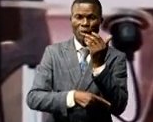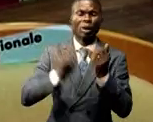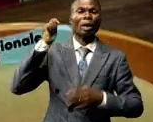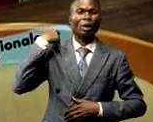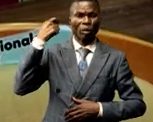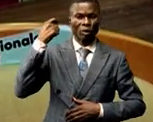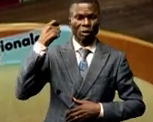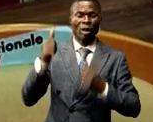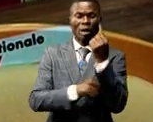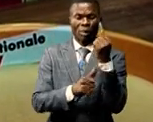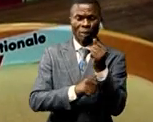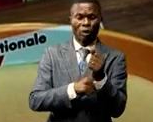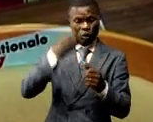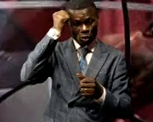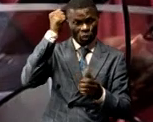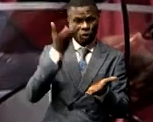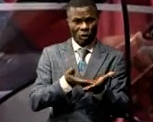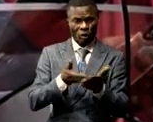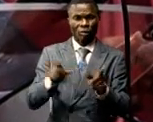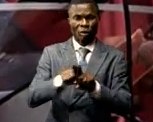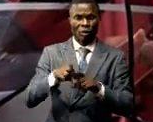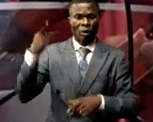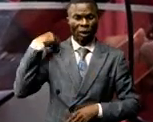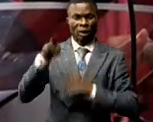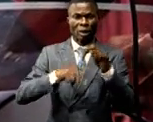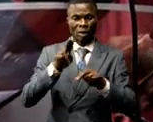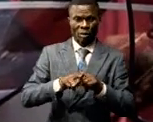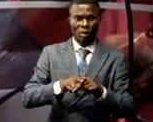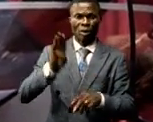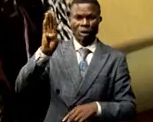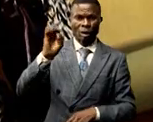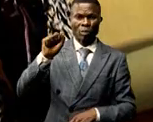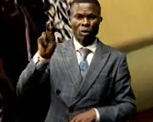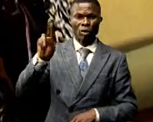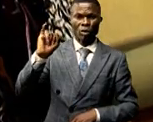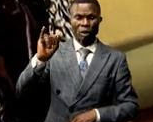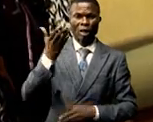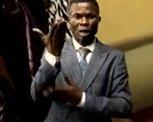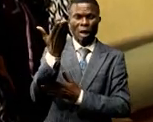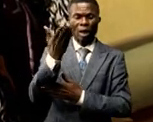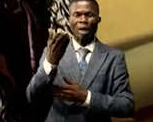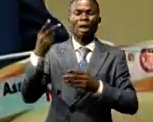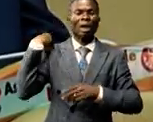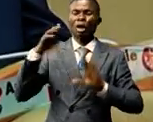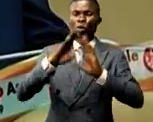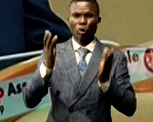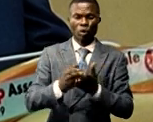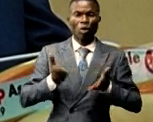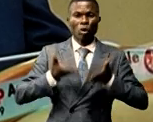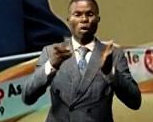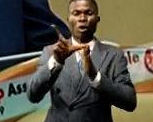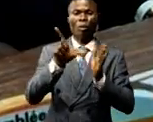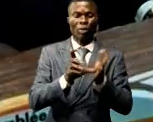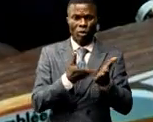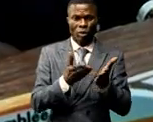ces matières. De même pour le député national Boris Mboukou qui a rappelé à l'Assemblée plénière que cette proposition de loi sur